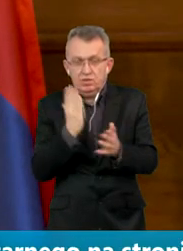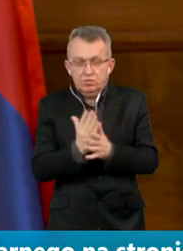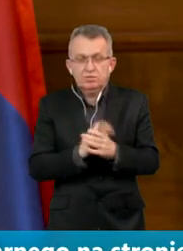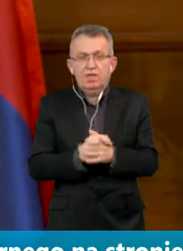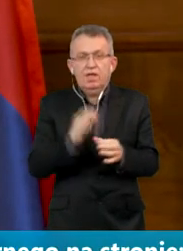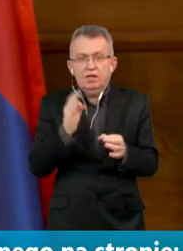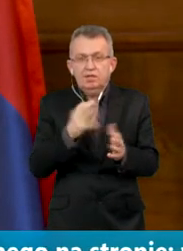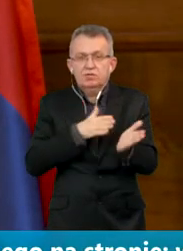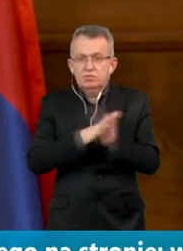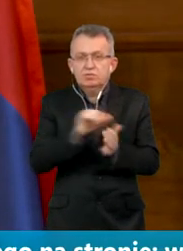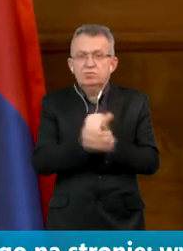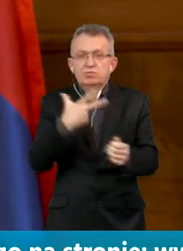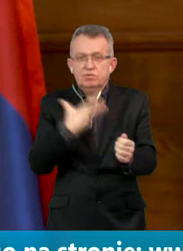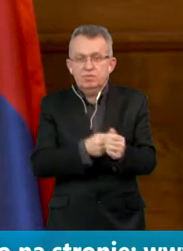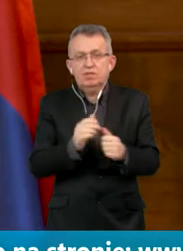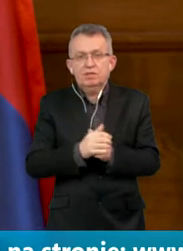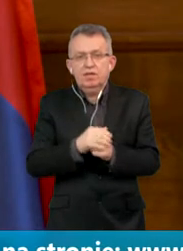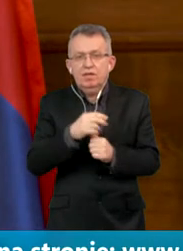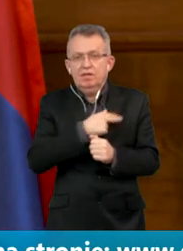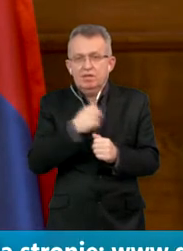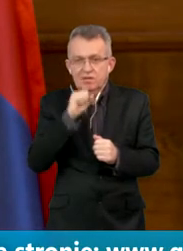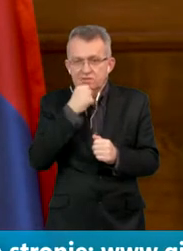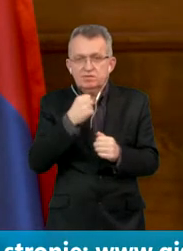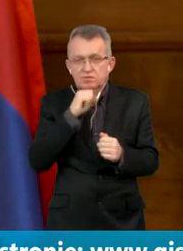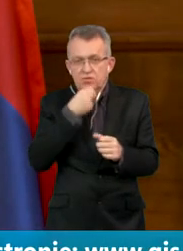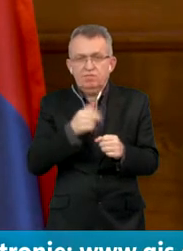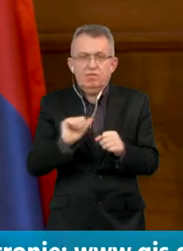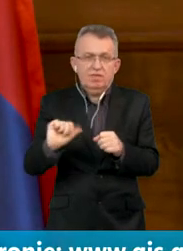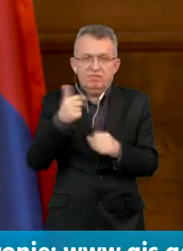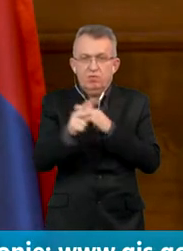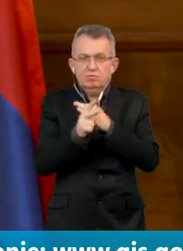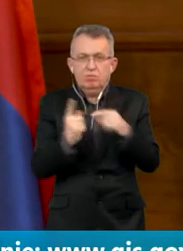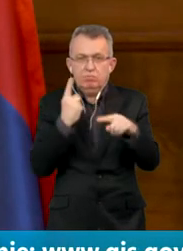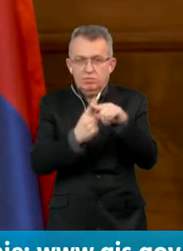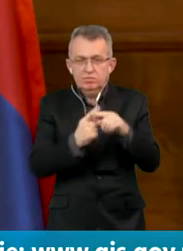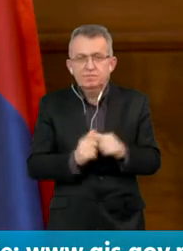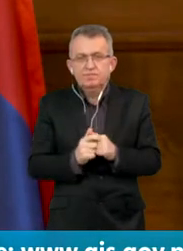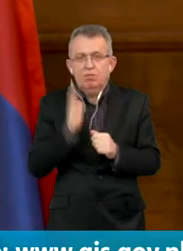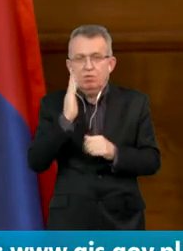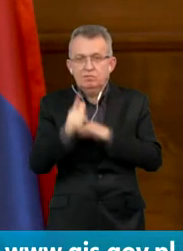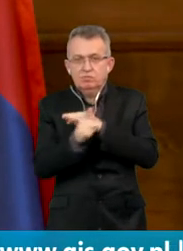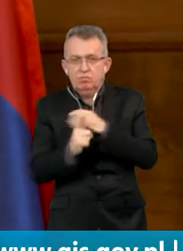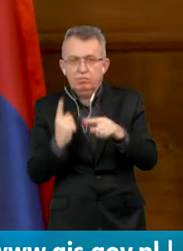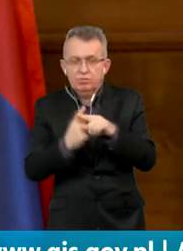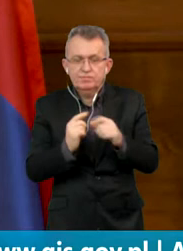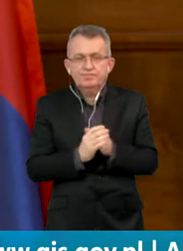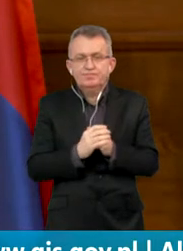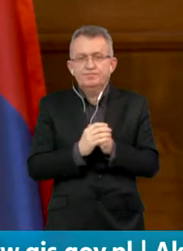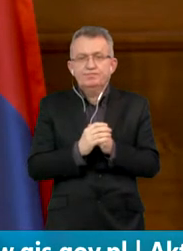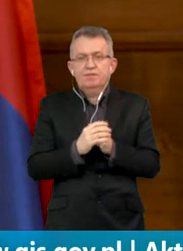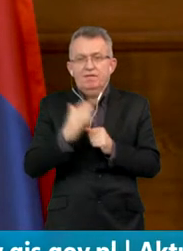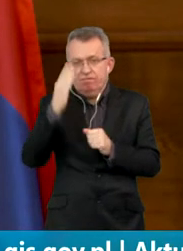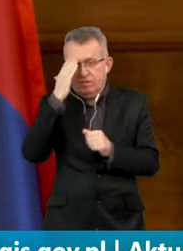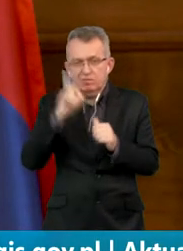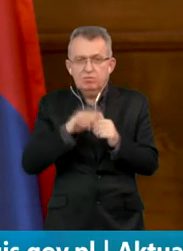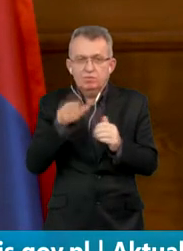ale też rozpoczynają się szczepienia naszych seniorów. Najpierw 80+, potem 70+. Też wiemy, że